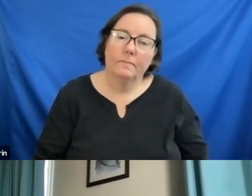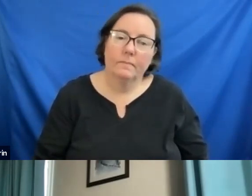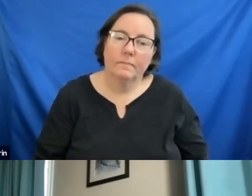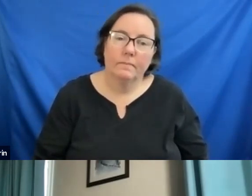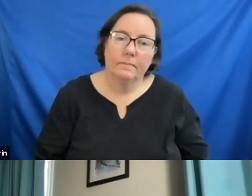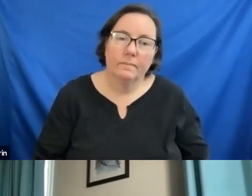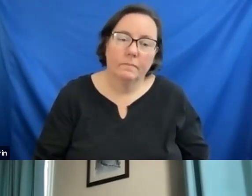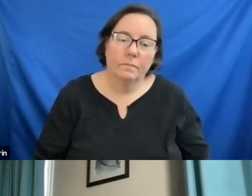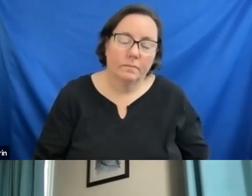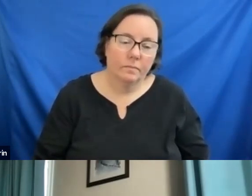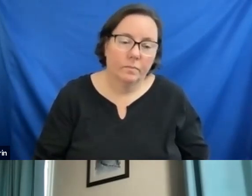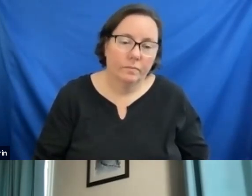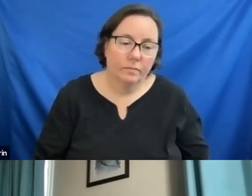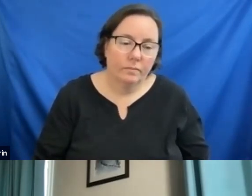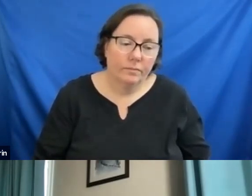hore shirkii